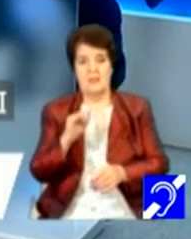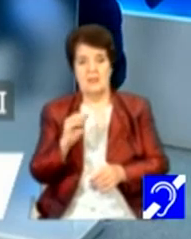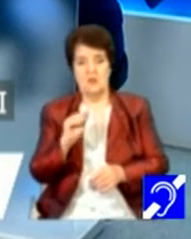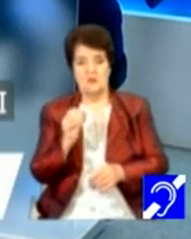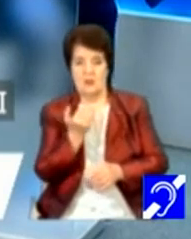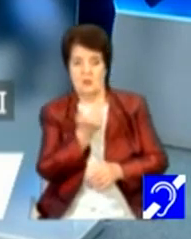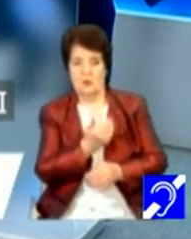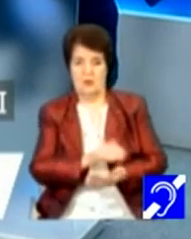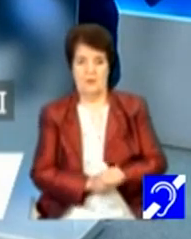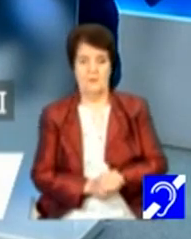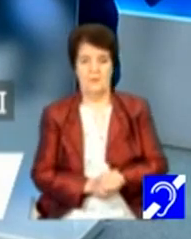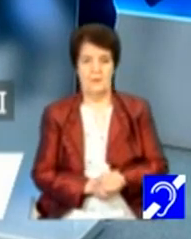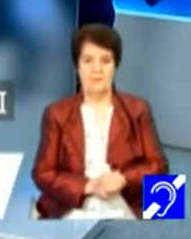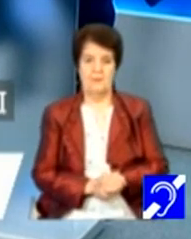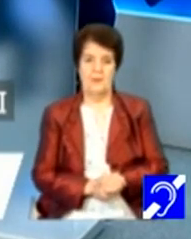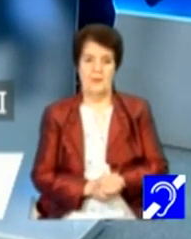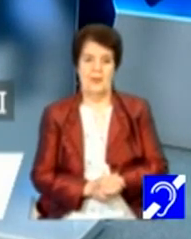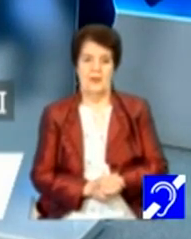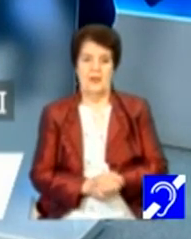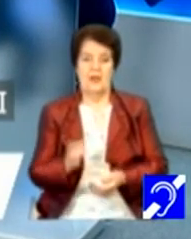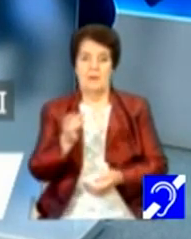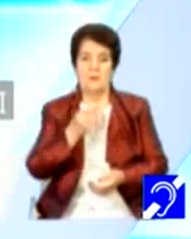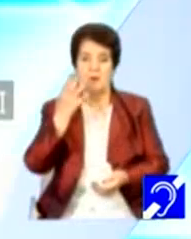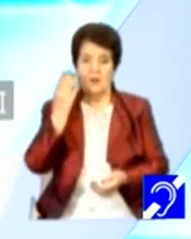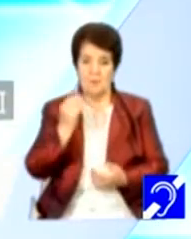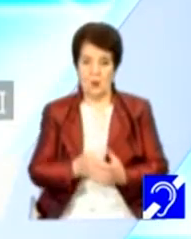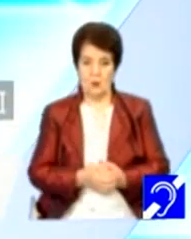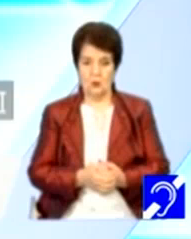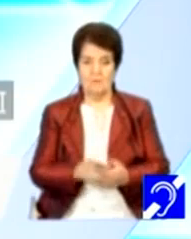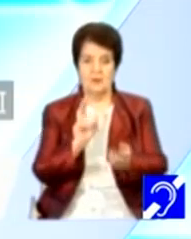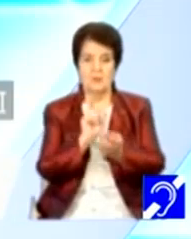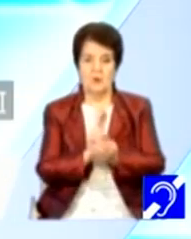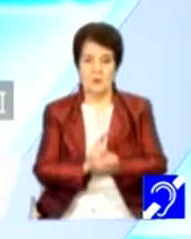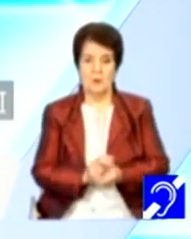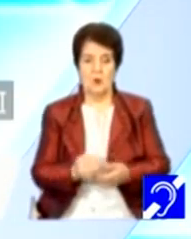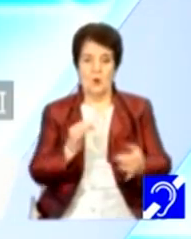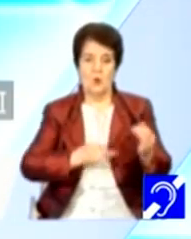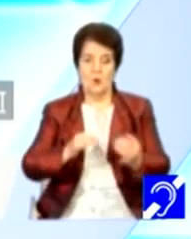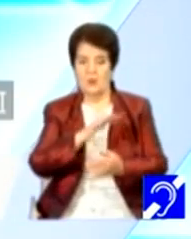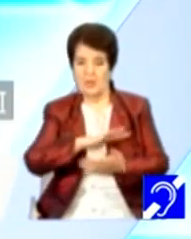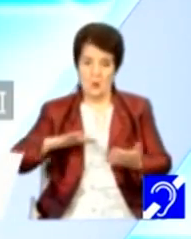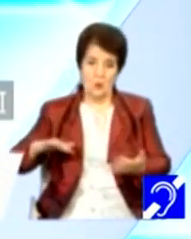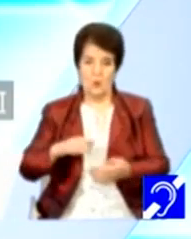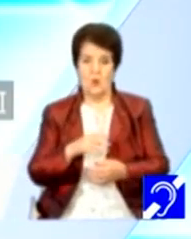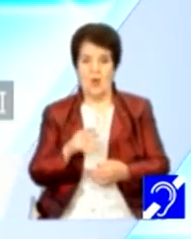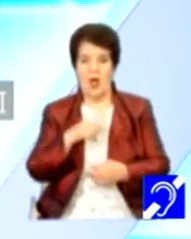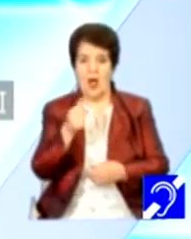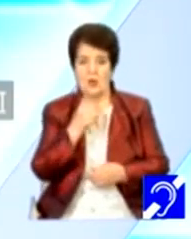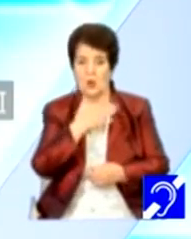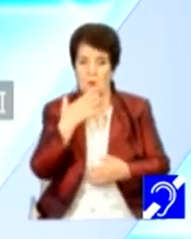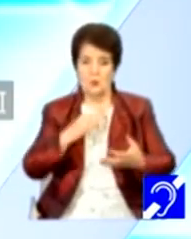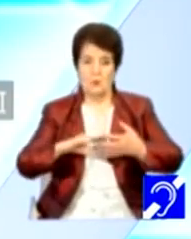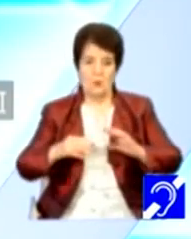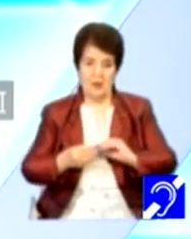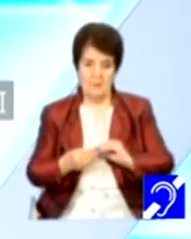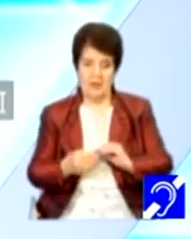Mulțumesc, domnul Prohnitschi. Da. Republica Moldova se confruntă cu, de-a lungul anilor, se confruntă cu foarte multe